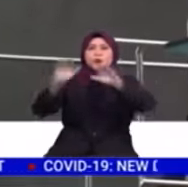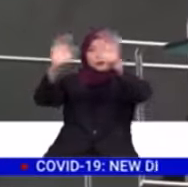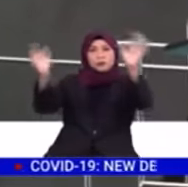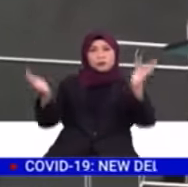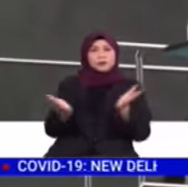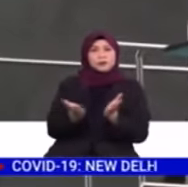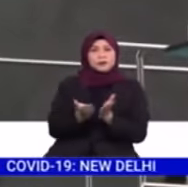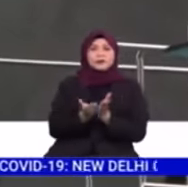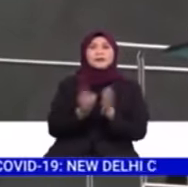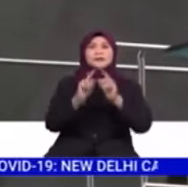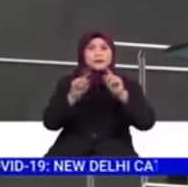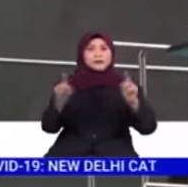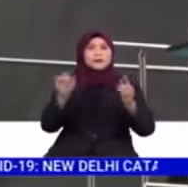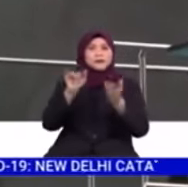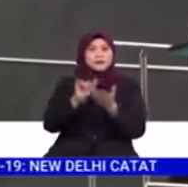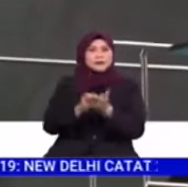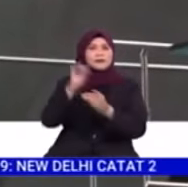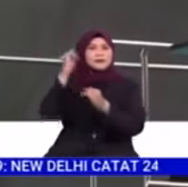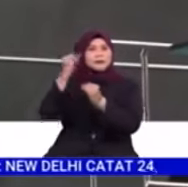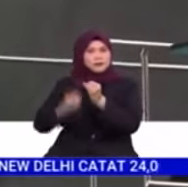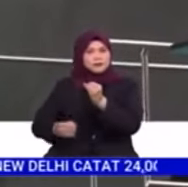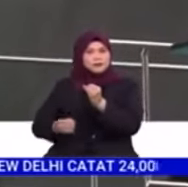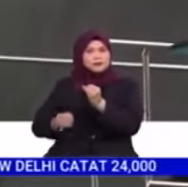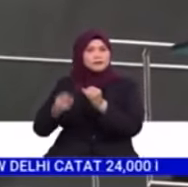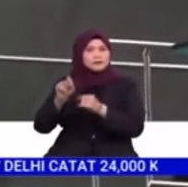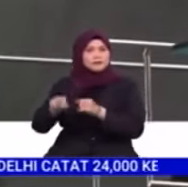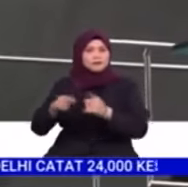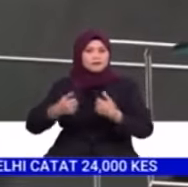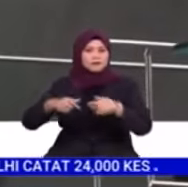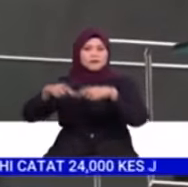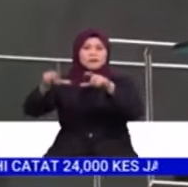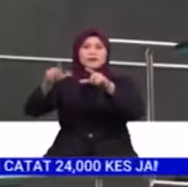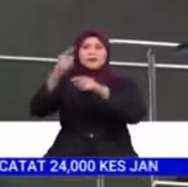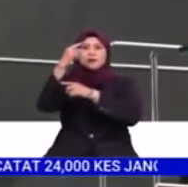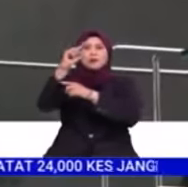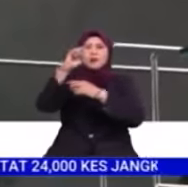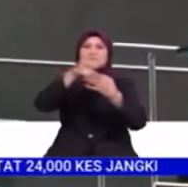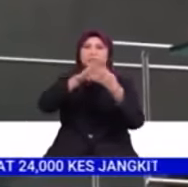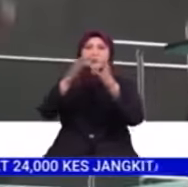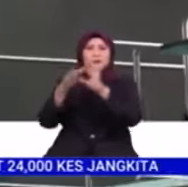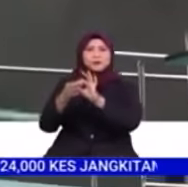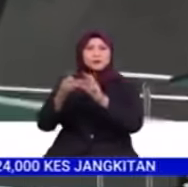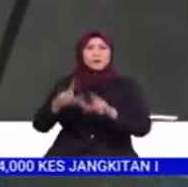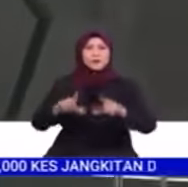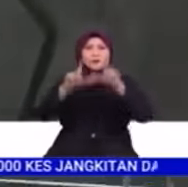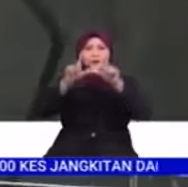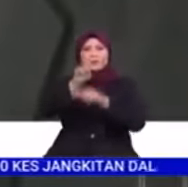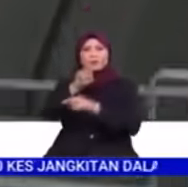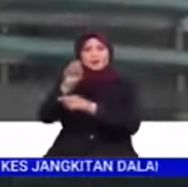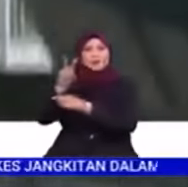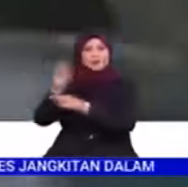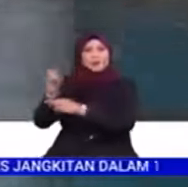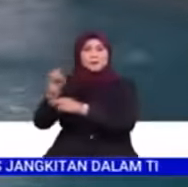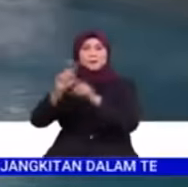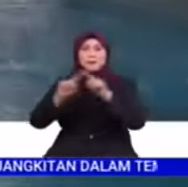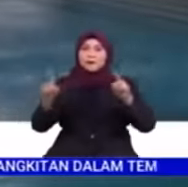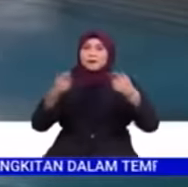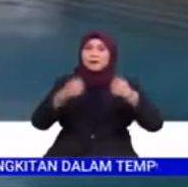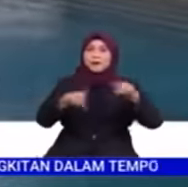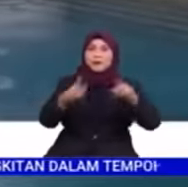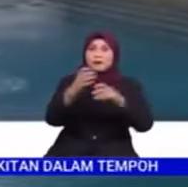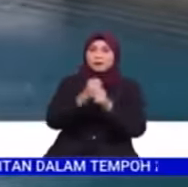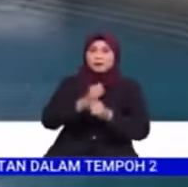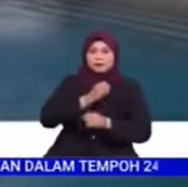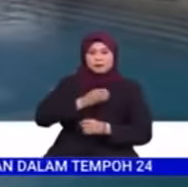itu juga merupakan kejohanan terakhir pada pita bagi melayakkan diri kita masukkan Olympic Tokyo 2020 meskipun peluang memiliki